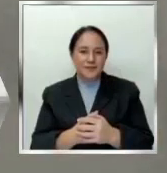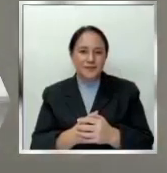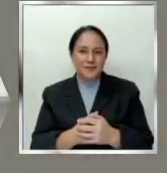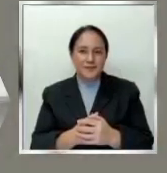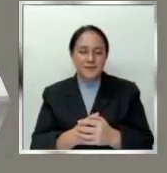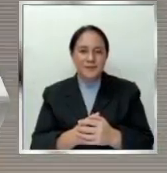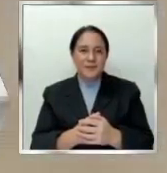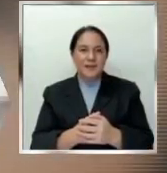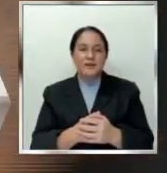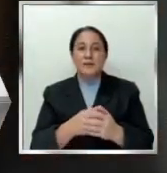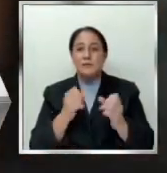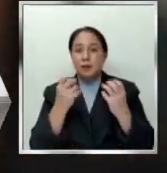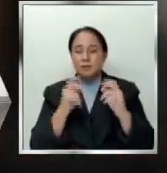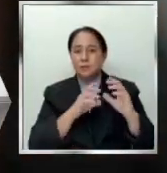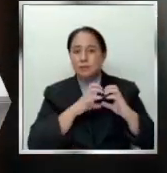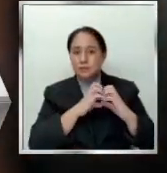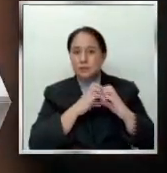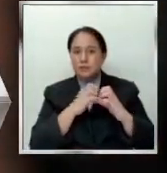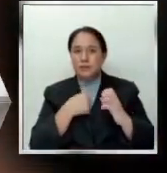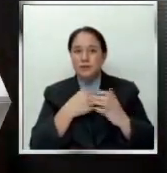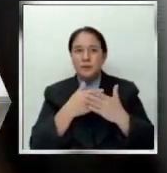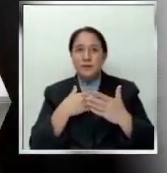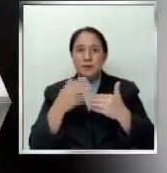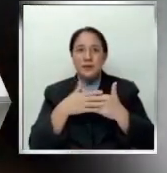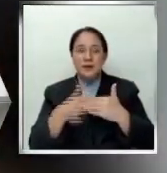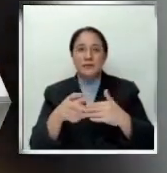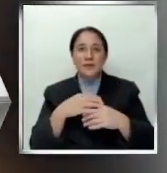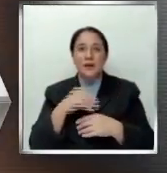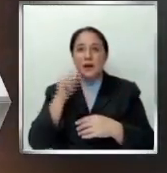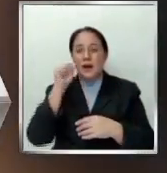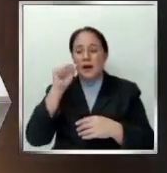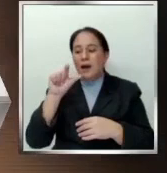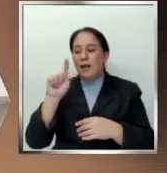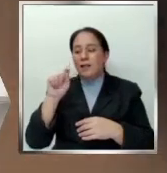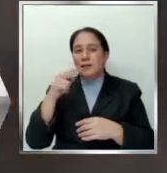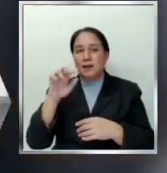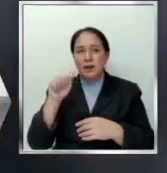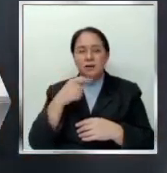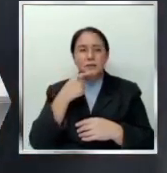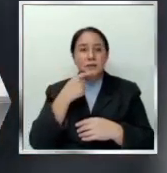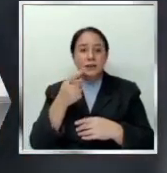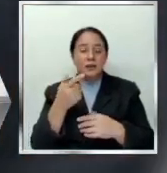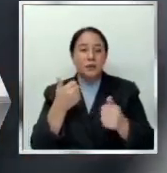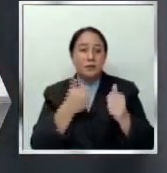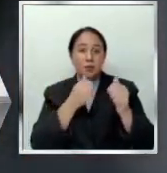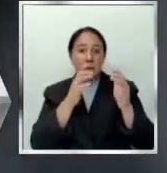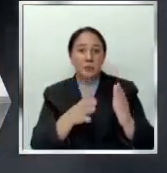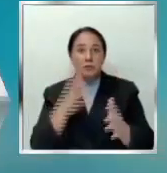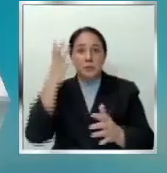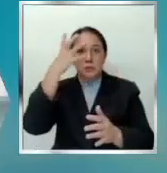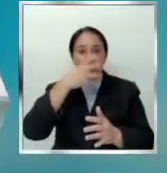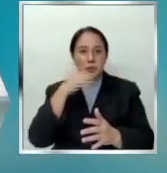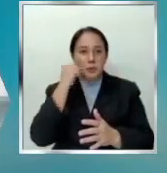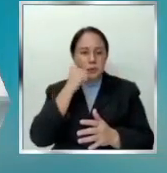Pinusuan ng netizens ang before and after TikTok video na ito ni Althea Ablan. Comment ng kanyang followers, ang ganda raw lagi ni